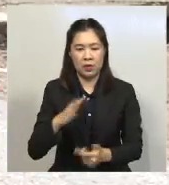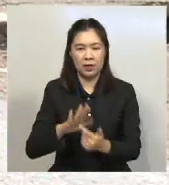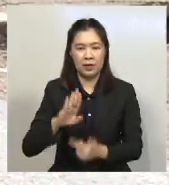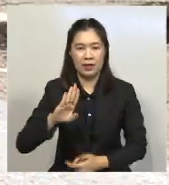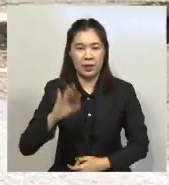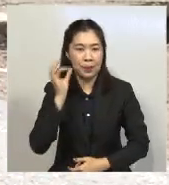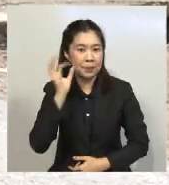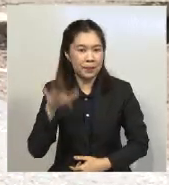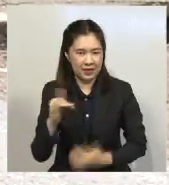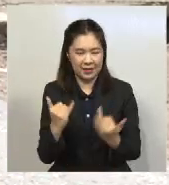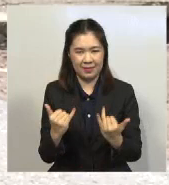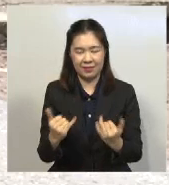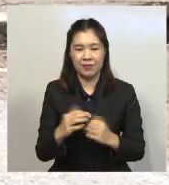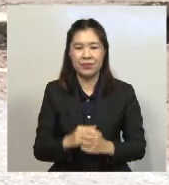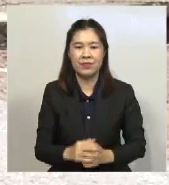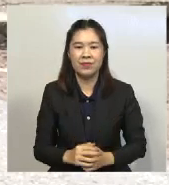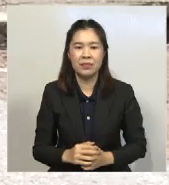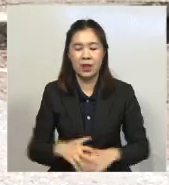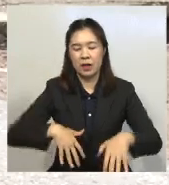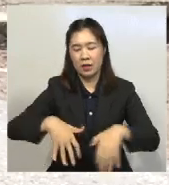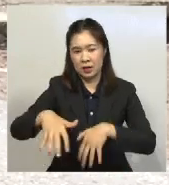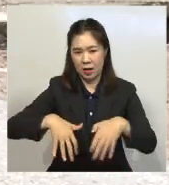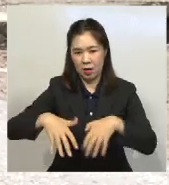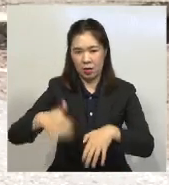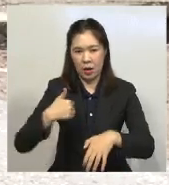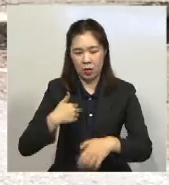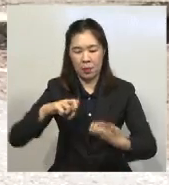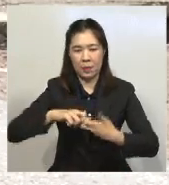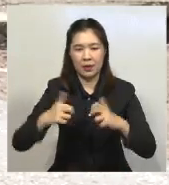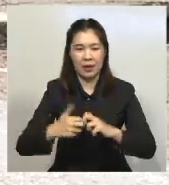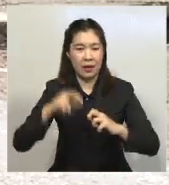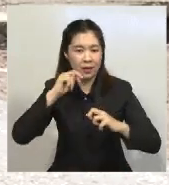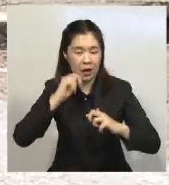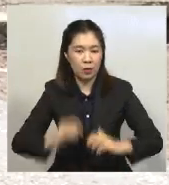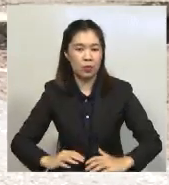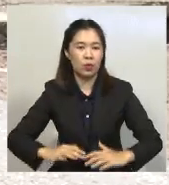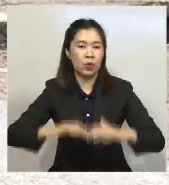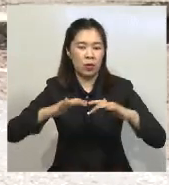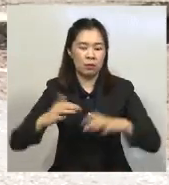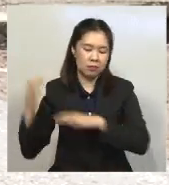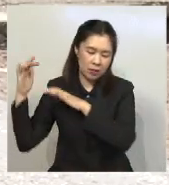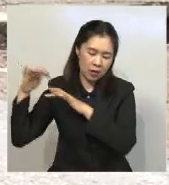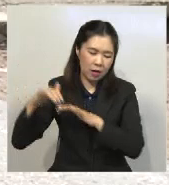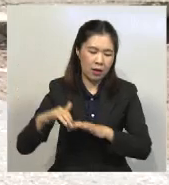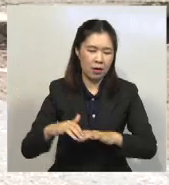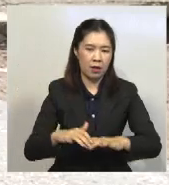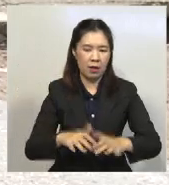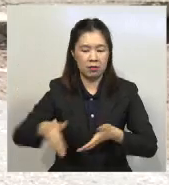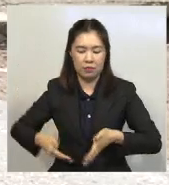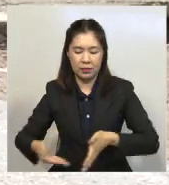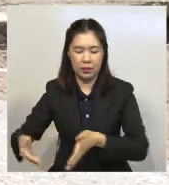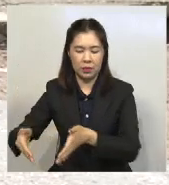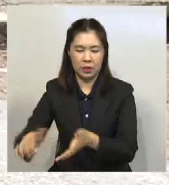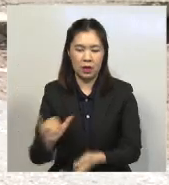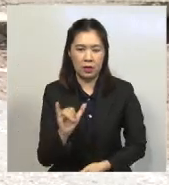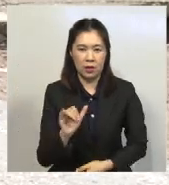จังหวัดสุโขทัยค่ะหลังจากที่ชาวบ้านที่นี่ต้องเผชิญกับปัญหาน้ำท่วมหรือว่าน้ำหลากซึ่งจากแม่น้ำยมนะคะไหลเข้